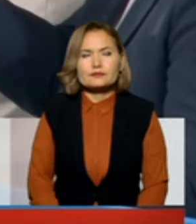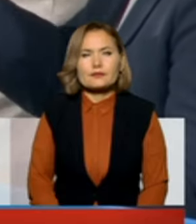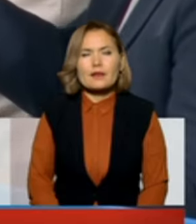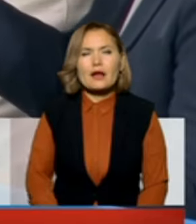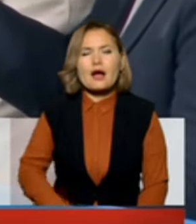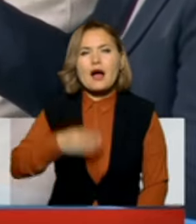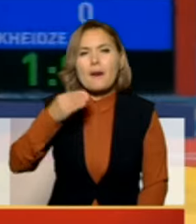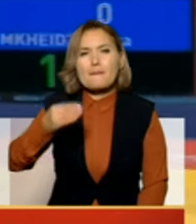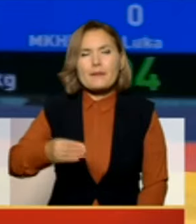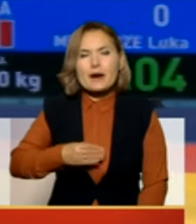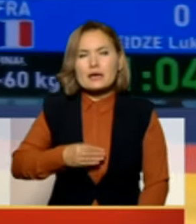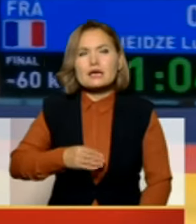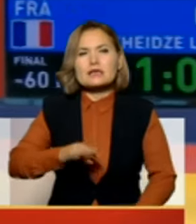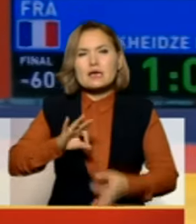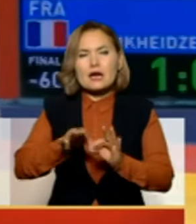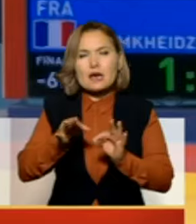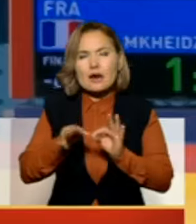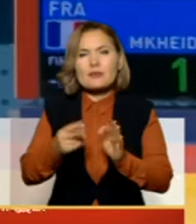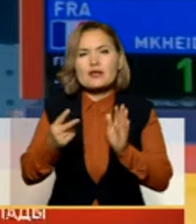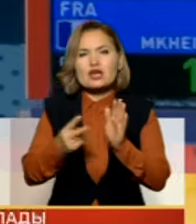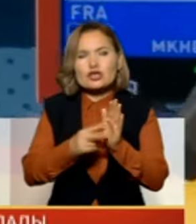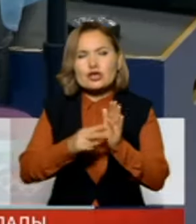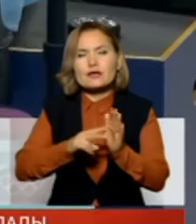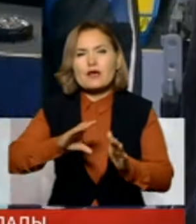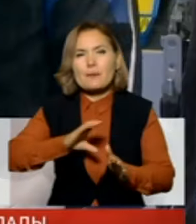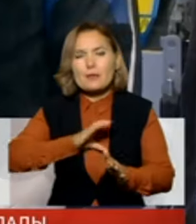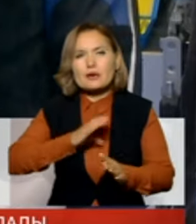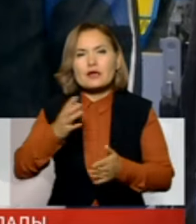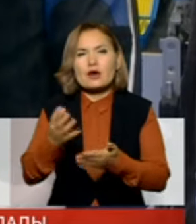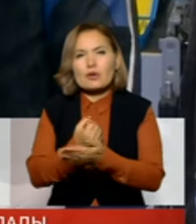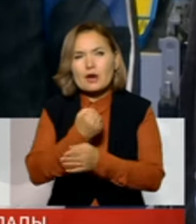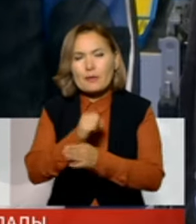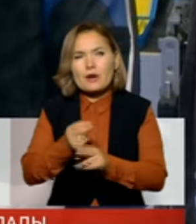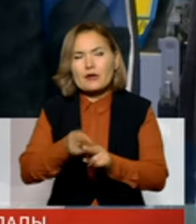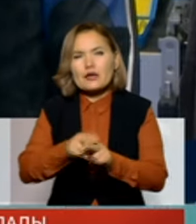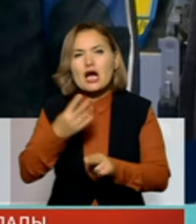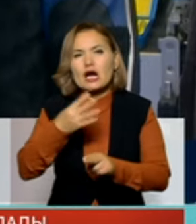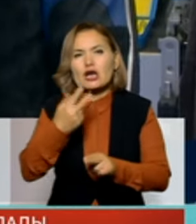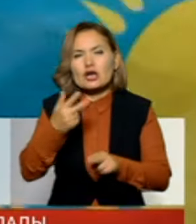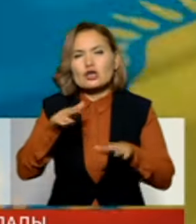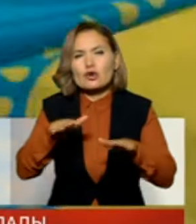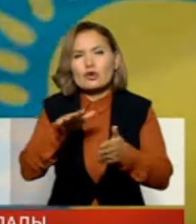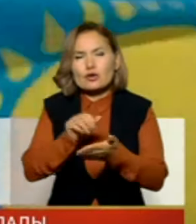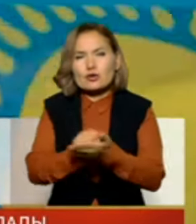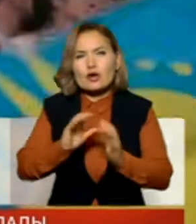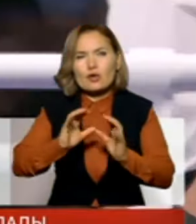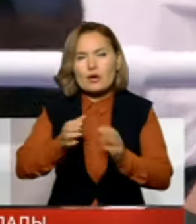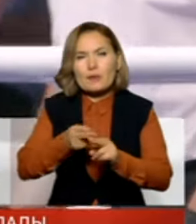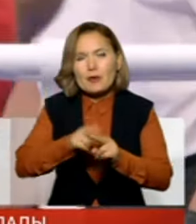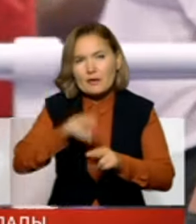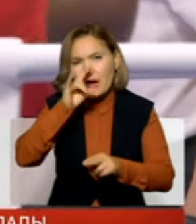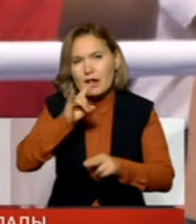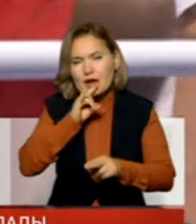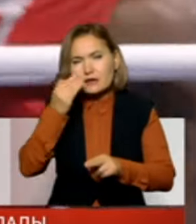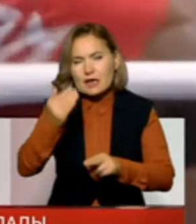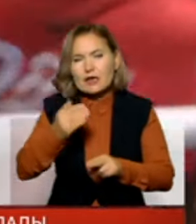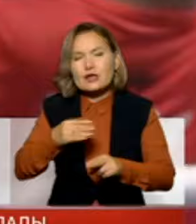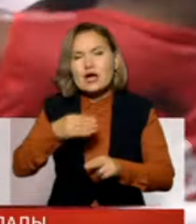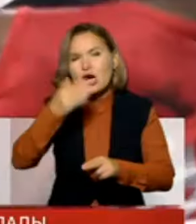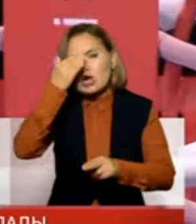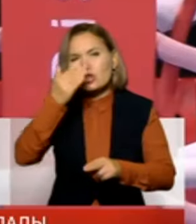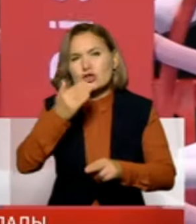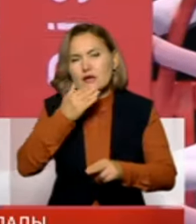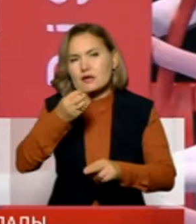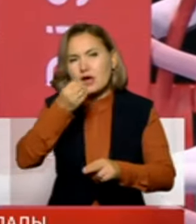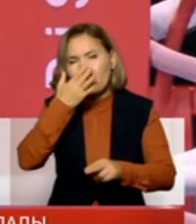Париж олимпиадасында ұлттық құрама 7 медаль еншіледі. Сөйтіп бейресми командалық есепті 43-ші орынға тұрақтады. Бұл Токиода өткен жазғы ойындармен